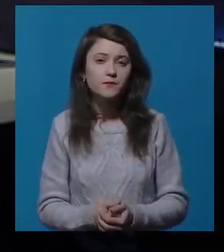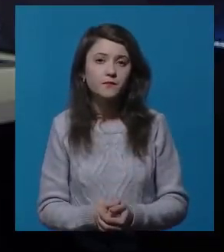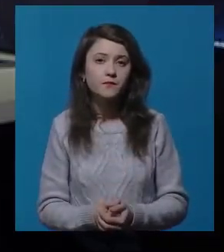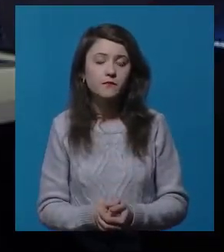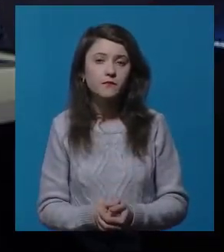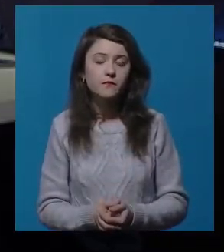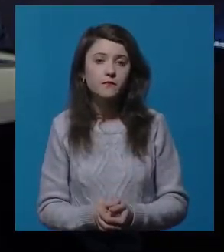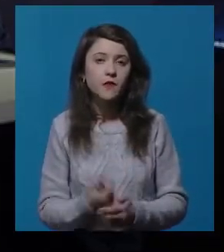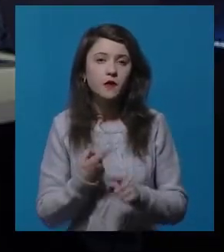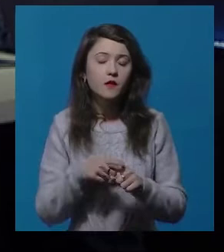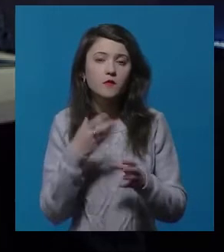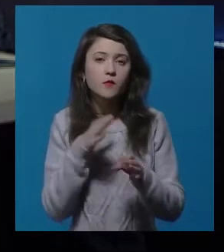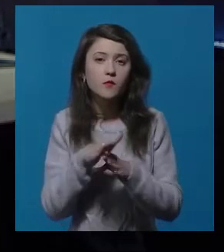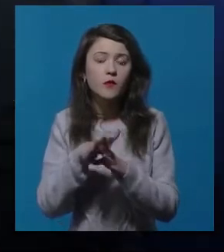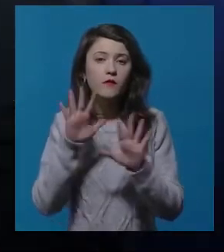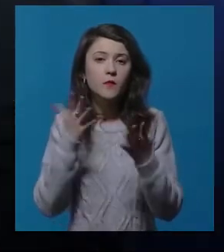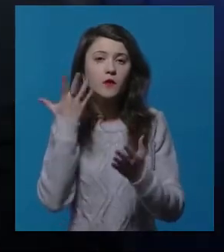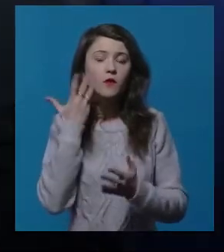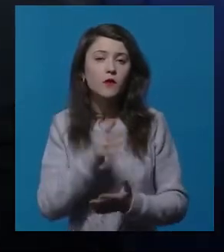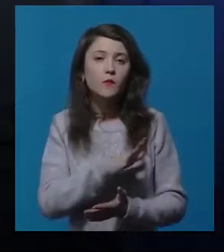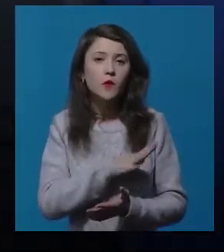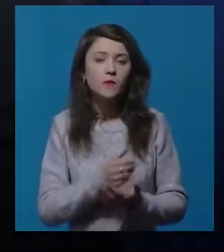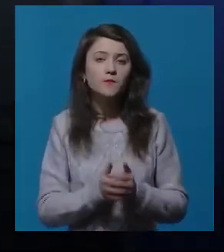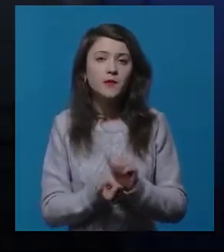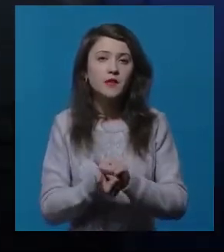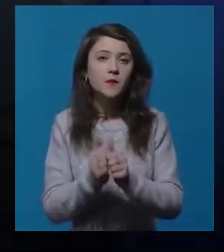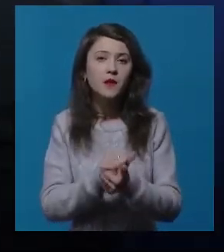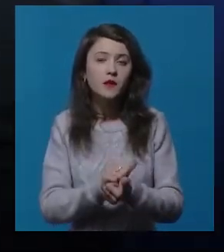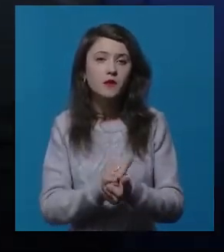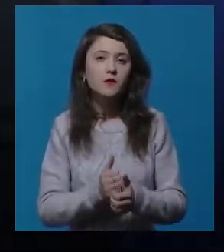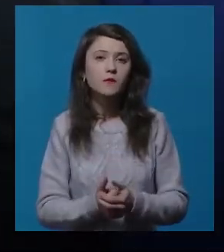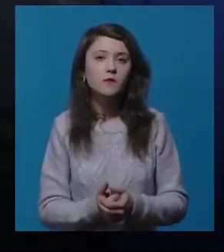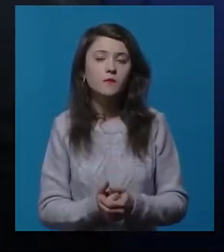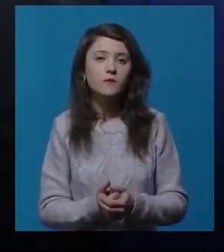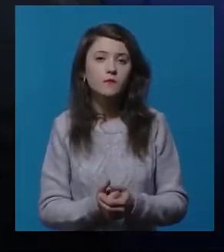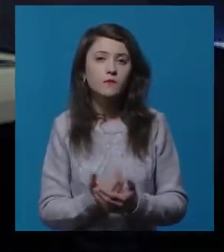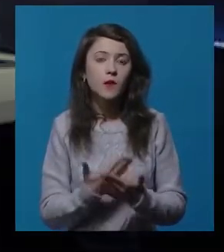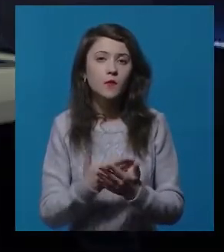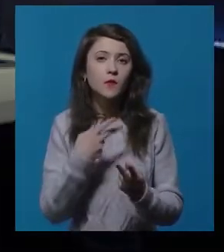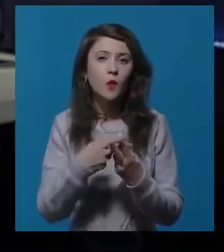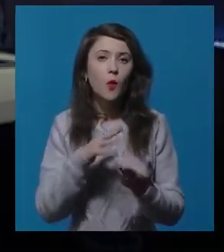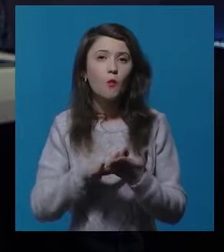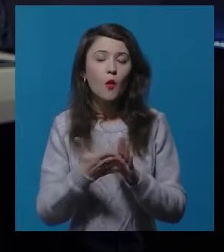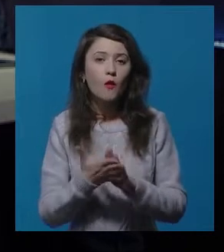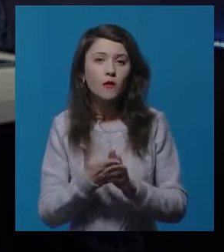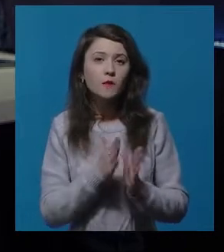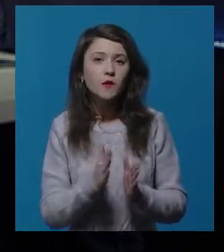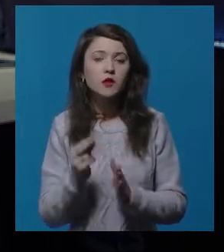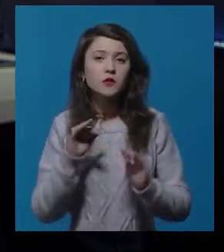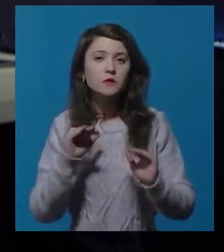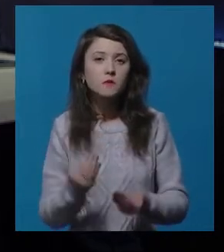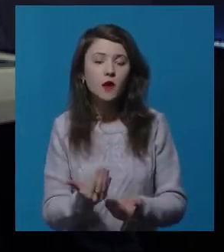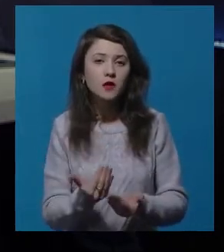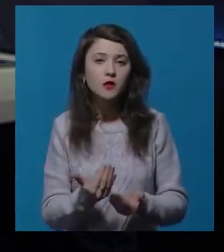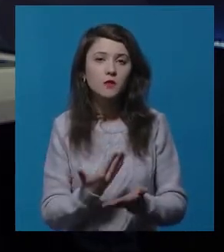ще маса випадків, коли було замінено позбавлення волі, наприклад, умовним терміном, чи зменшено санкцію